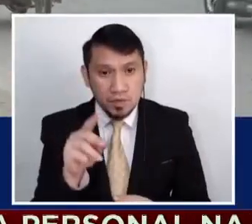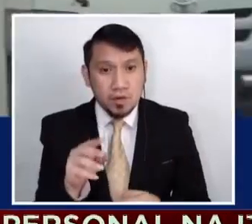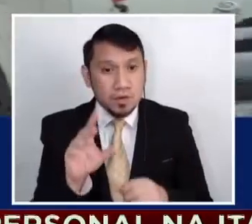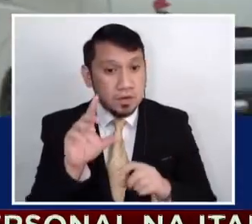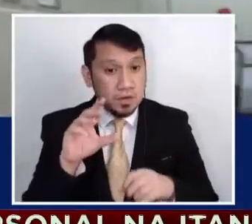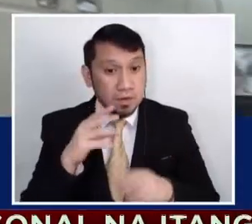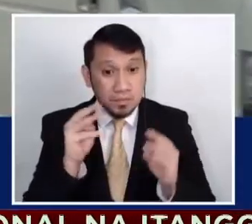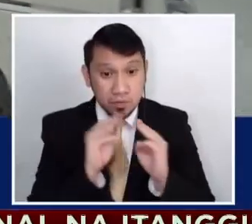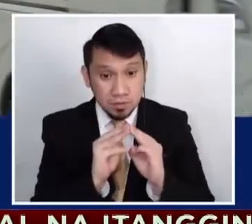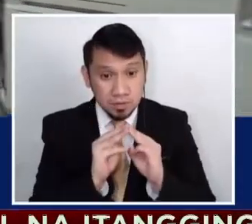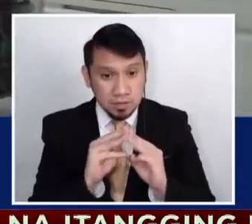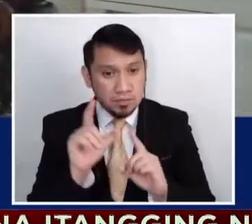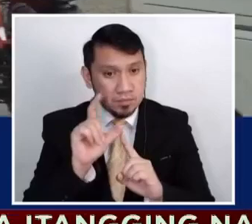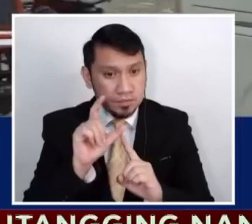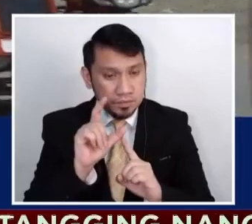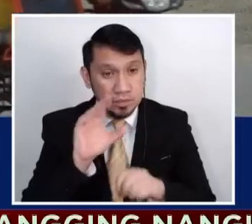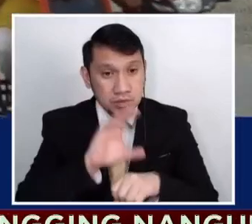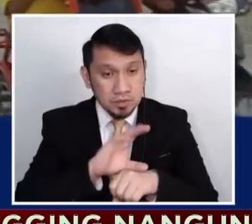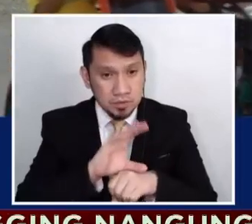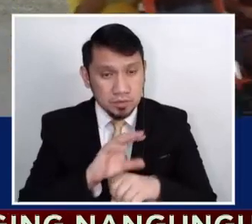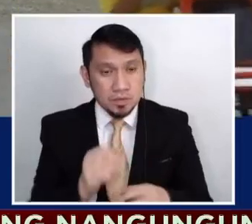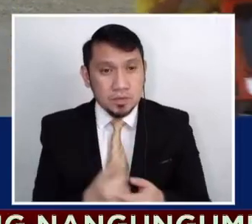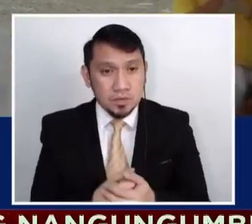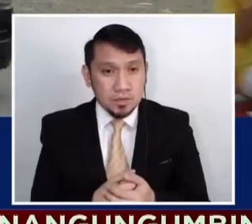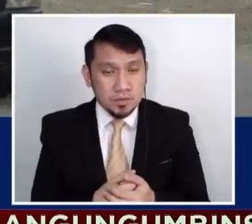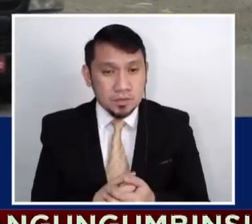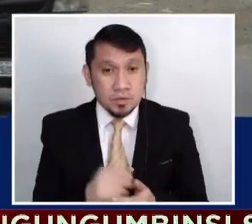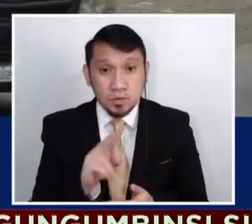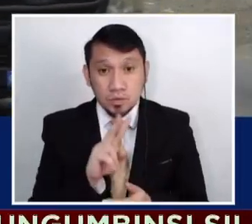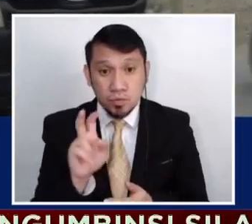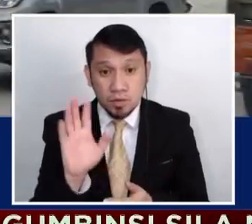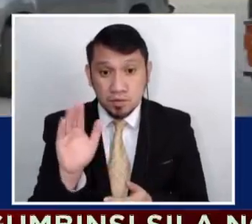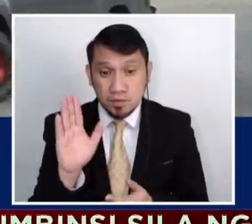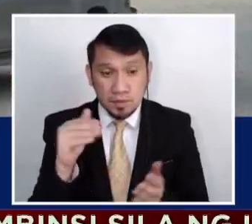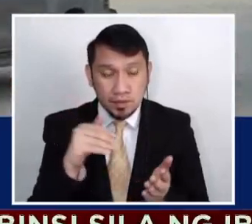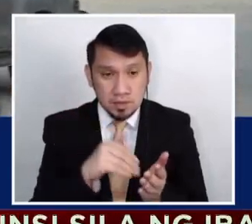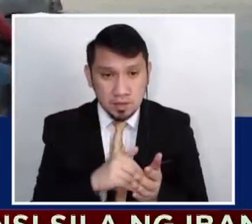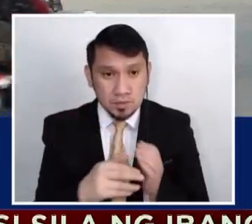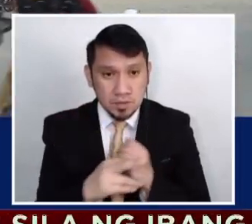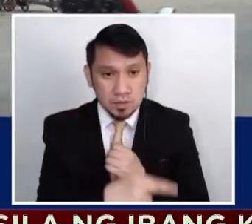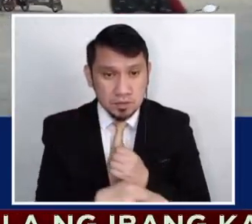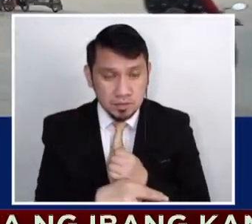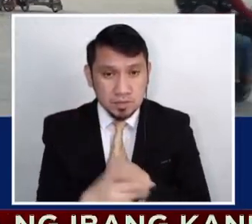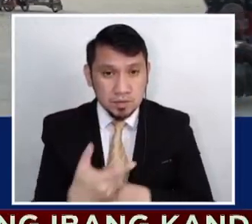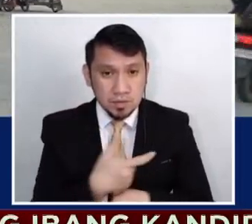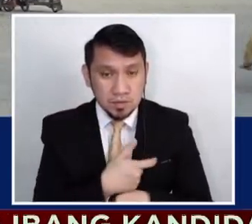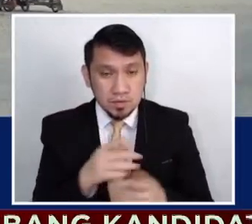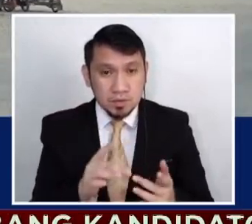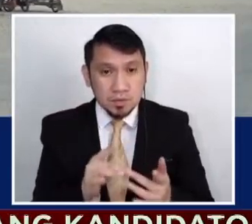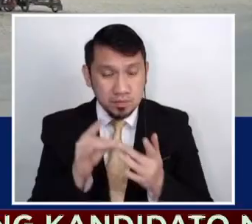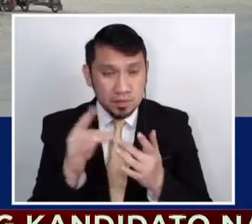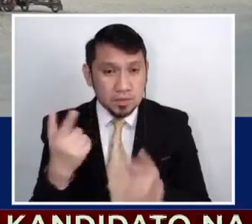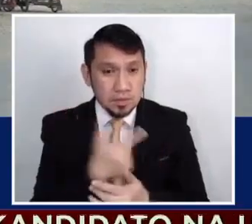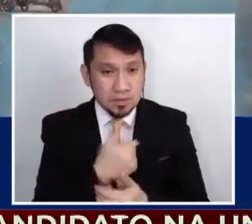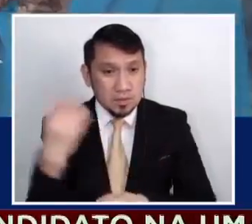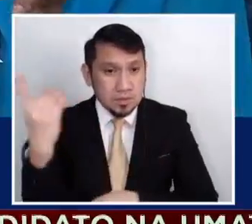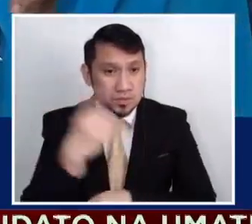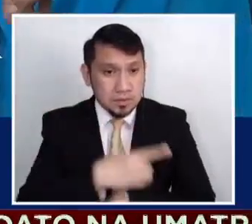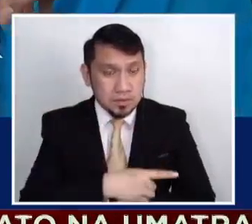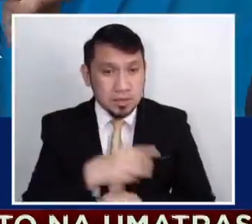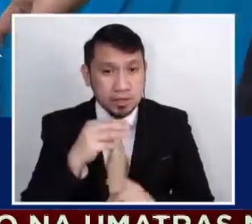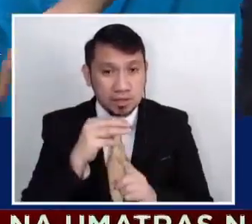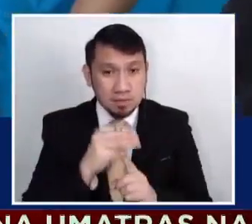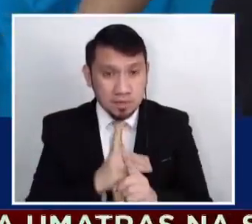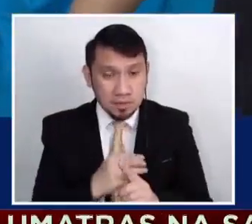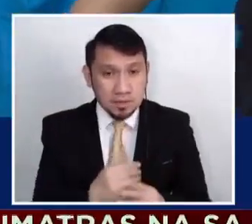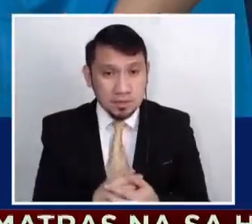Biyernes. Higit 215,000 din ang ikinakasa ng rehiyon na bakunahan sa Special Vaccination Day sa Mayo.